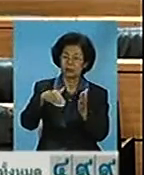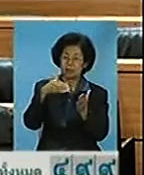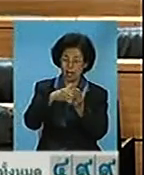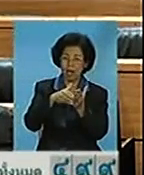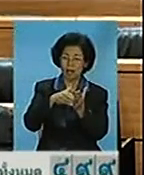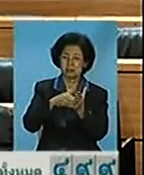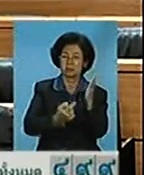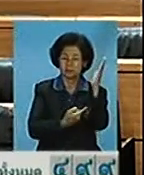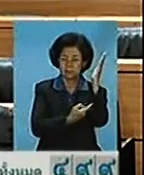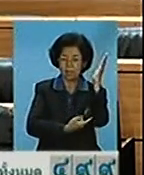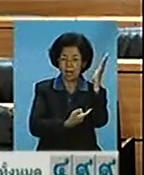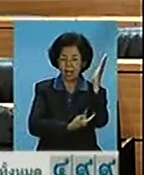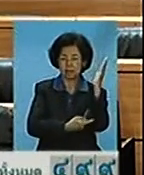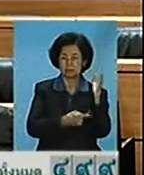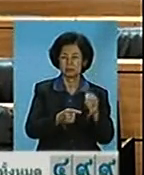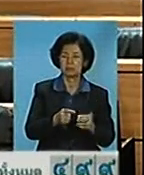ๆผมไม่เชื่อว่าท่านคิดถึง